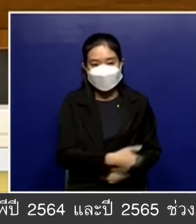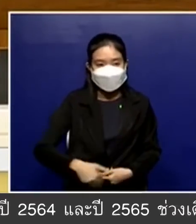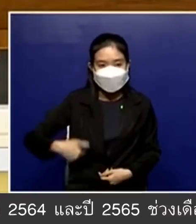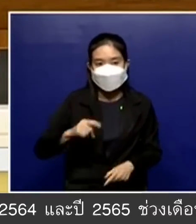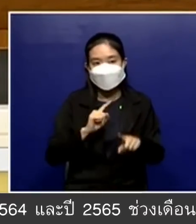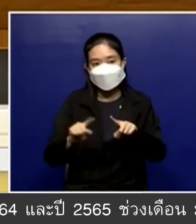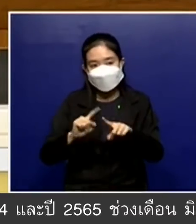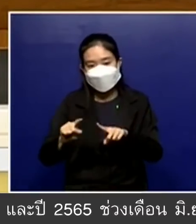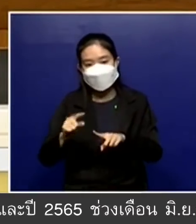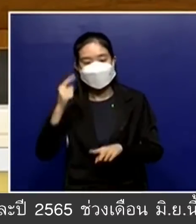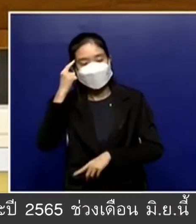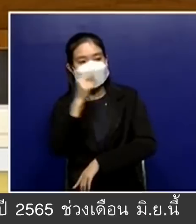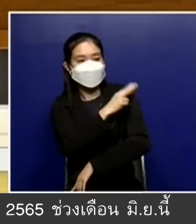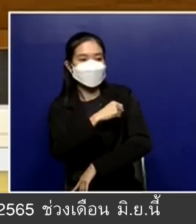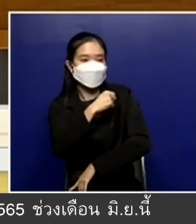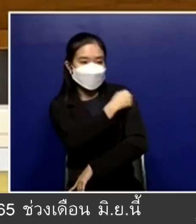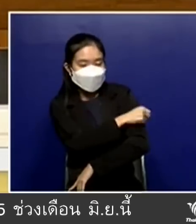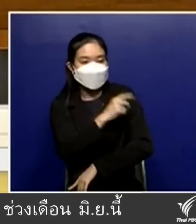ไทยอีกจำนวน